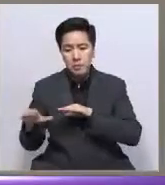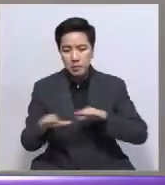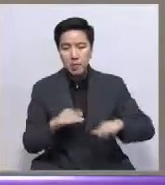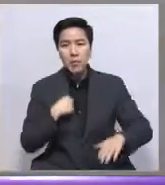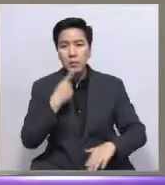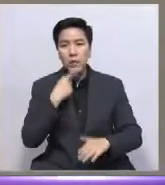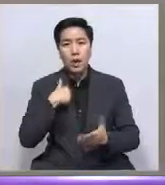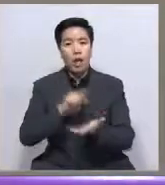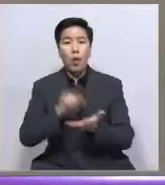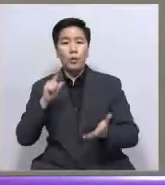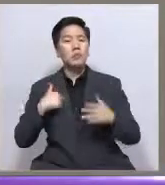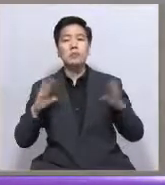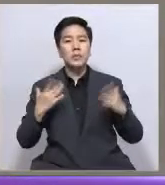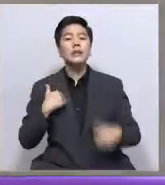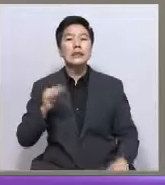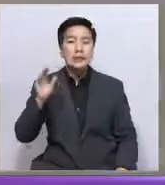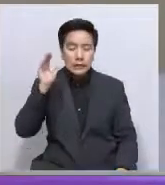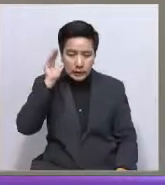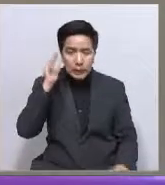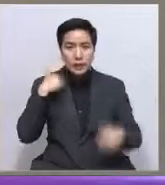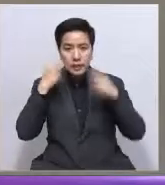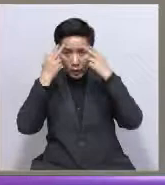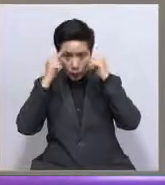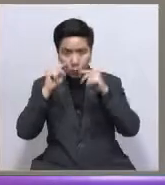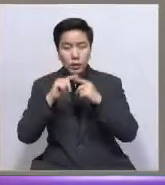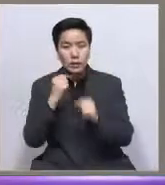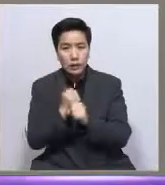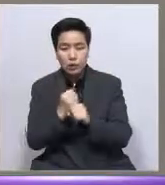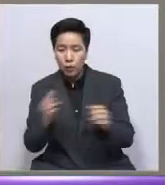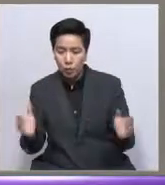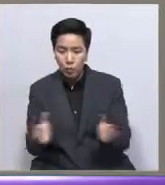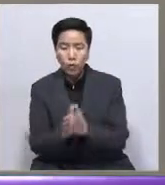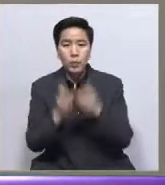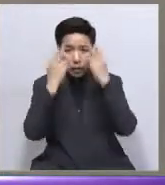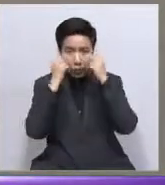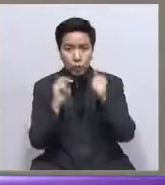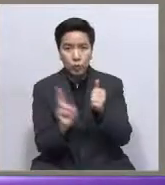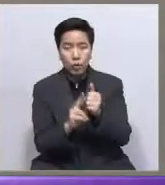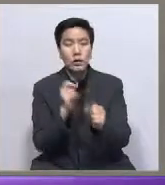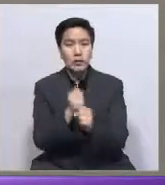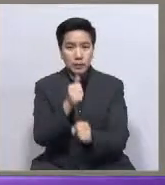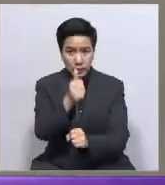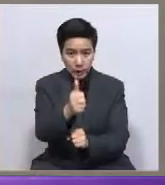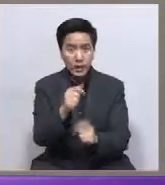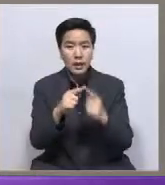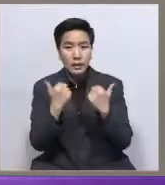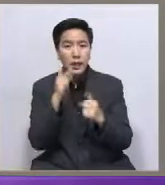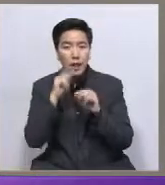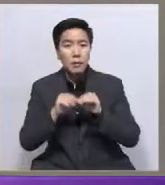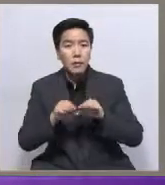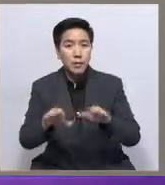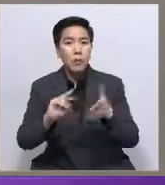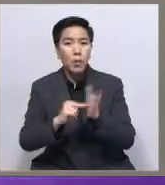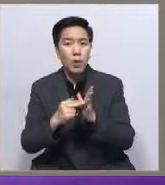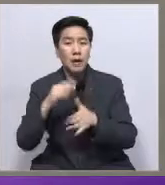ไม่มีการยื่นใบลาออกยังคงเชื่อมั่นต่อนายกรัฐมนตรีและสามารถทำงานร่วมกับพลเอกประวิตรต่อไปได้การแถลงข่าวครั้งนี้ไม่ใ